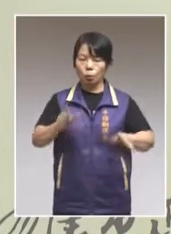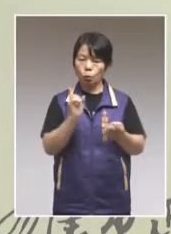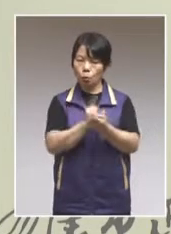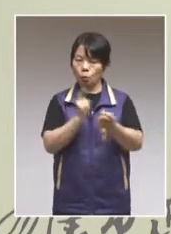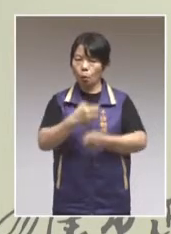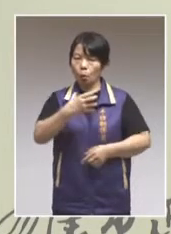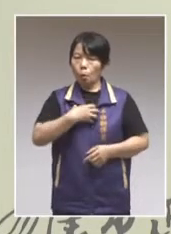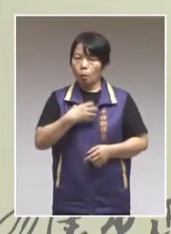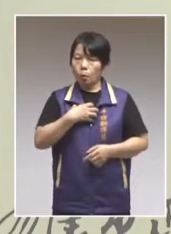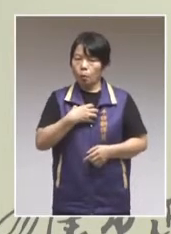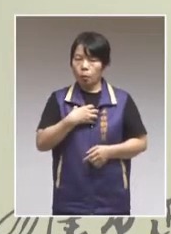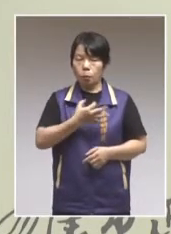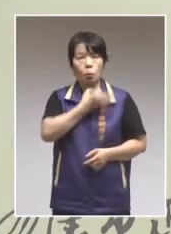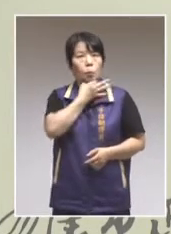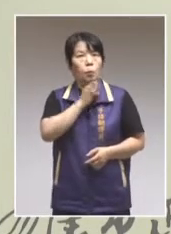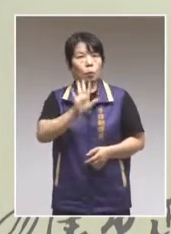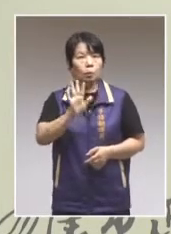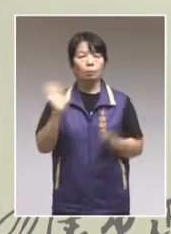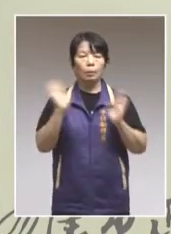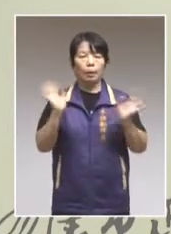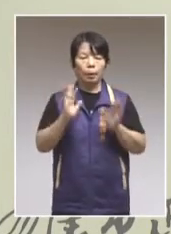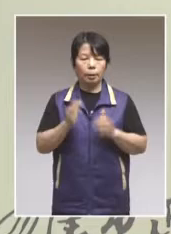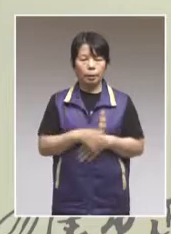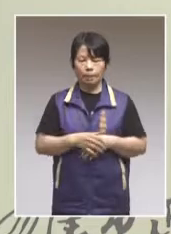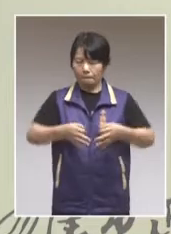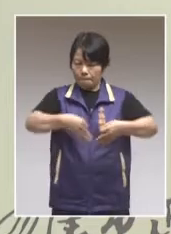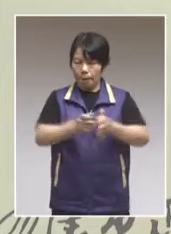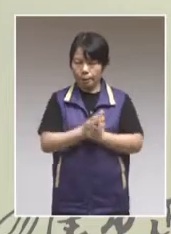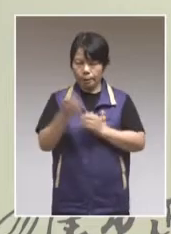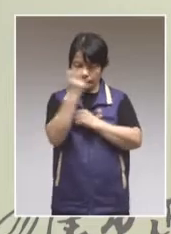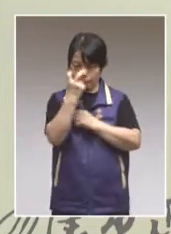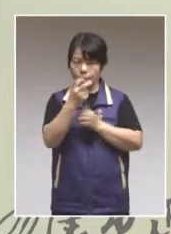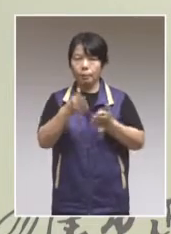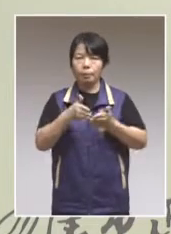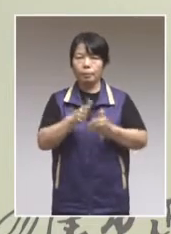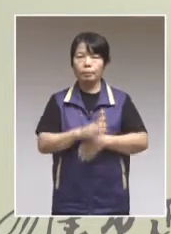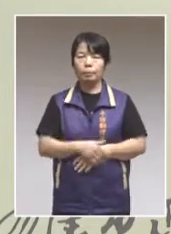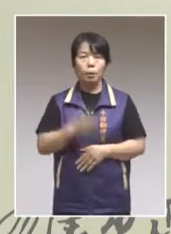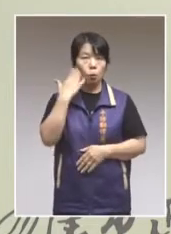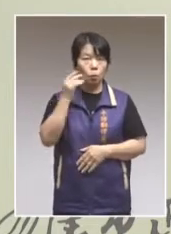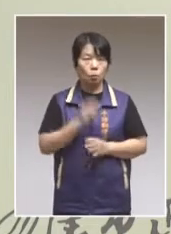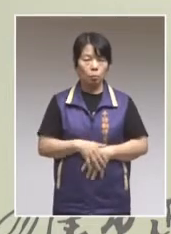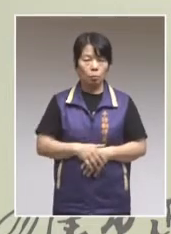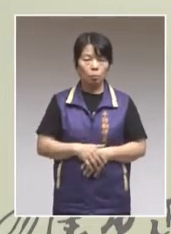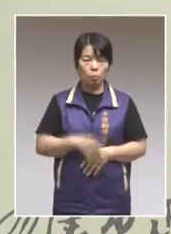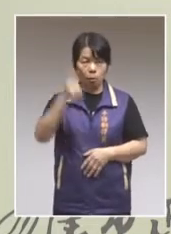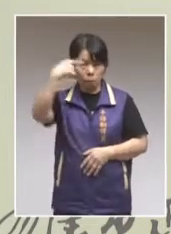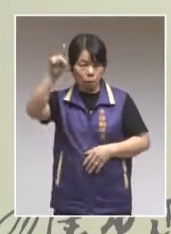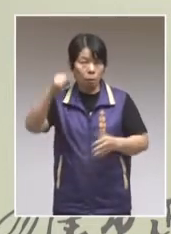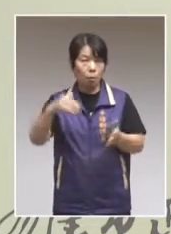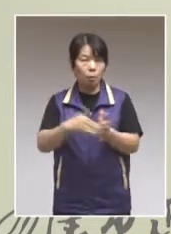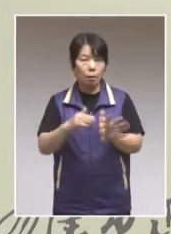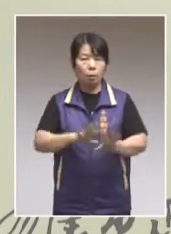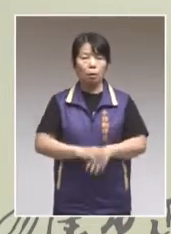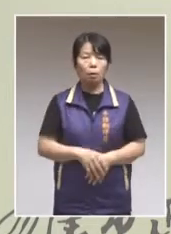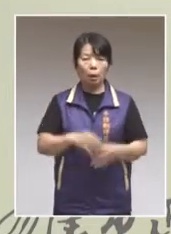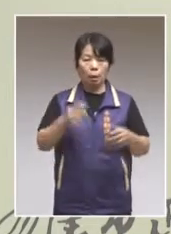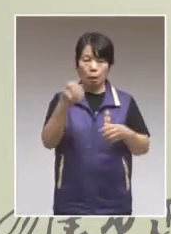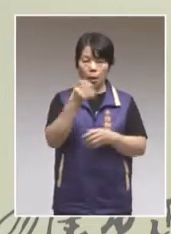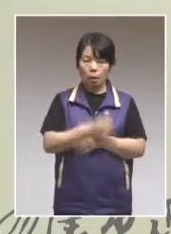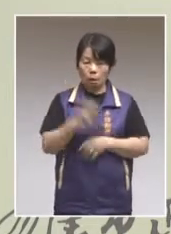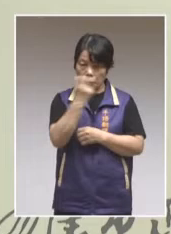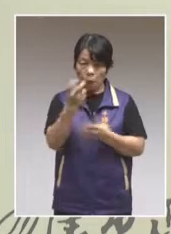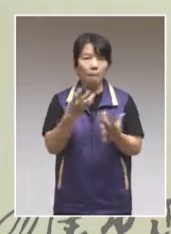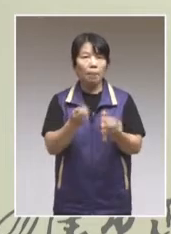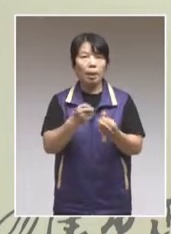险的我们的小朋友就一定要赶快验。好，那你等到隔天还没验出来他已经上学，或